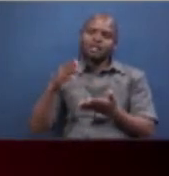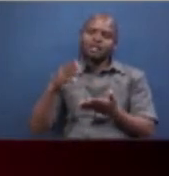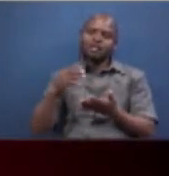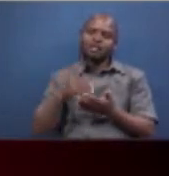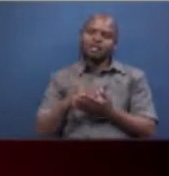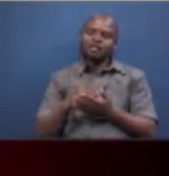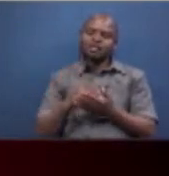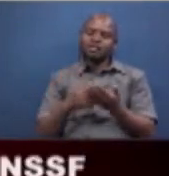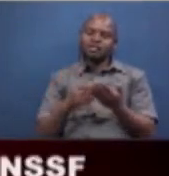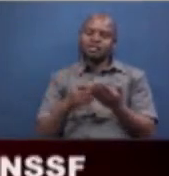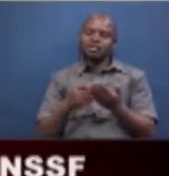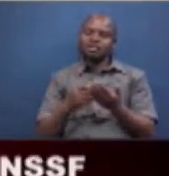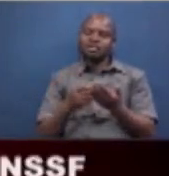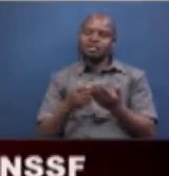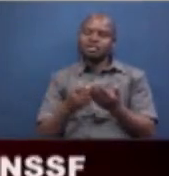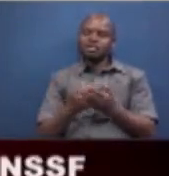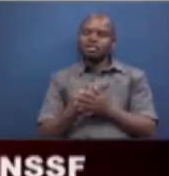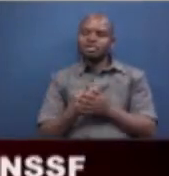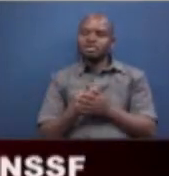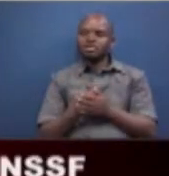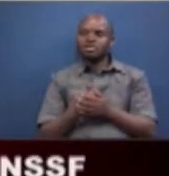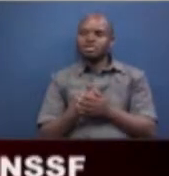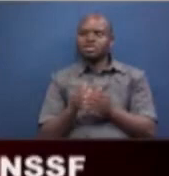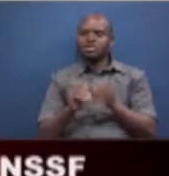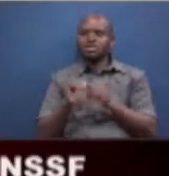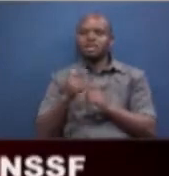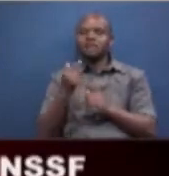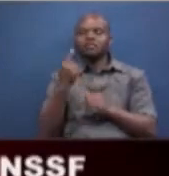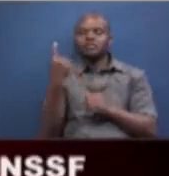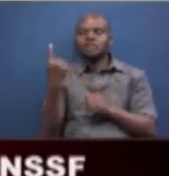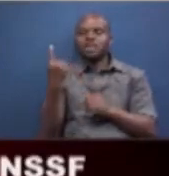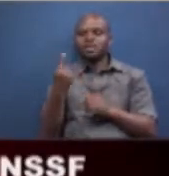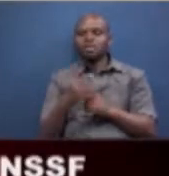Kiingereza kwenye mahesabu yetu tunaita surplus ya zaidi ya